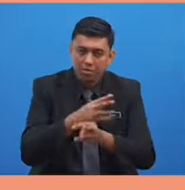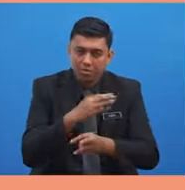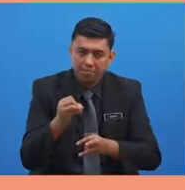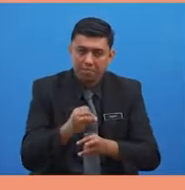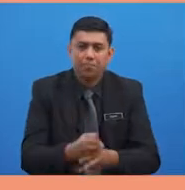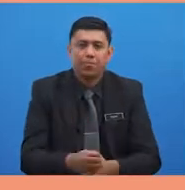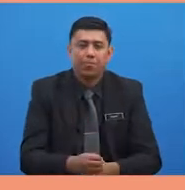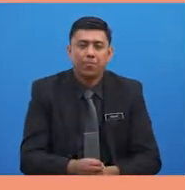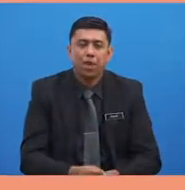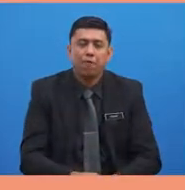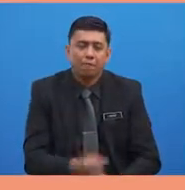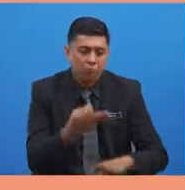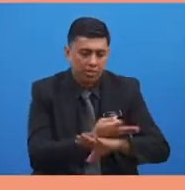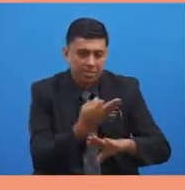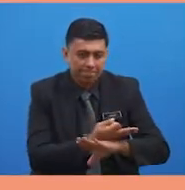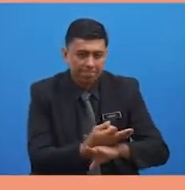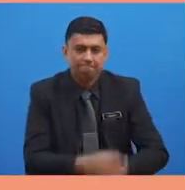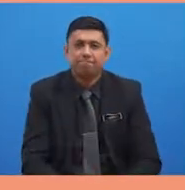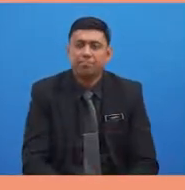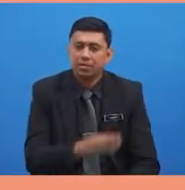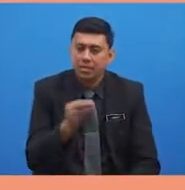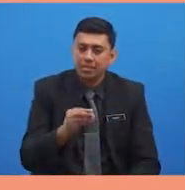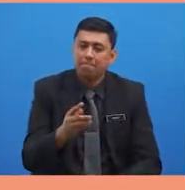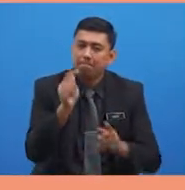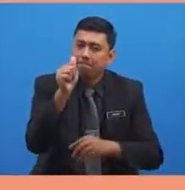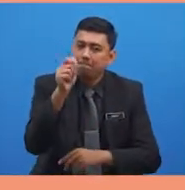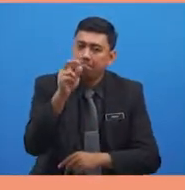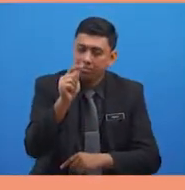function, serta tata susunan.